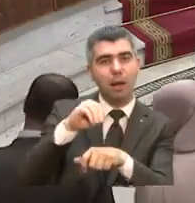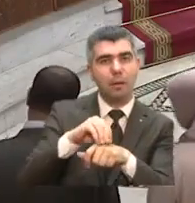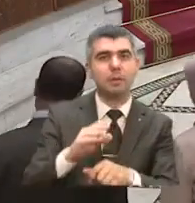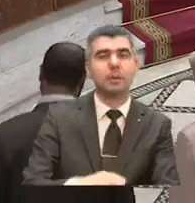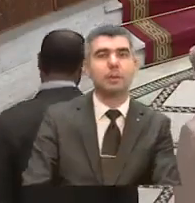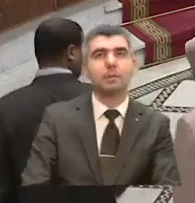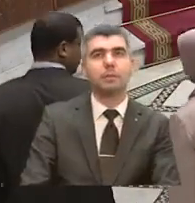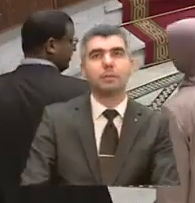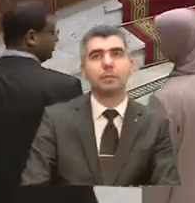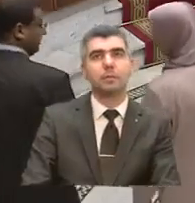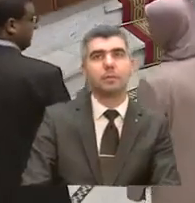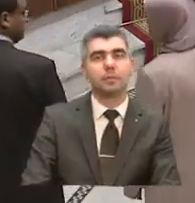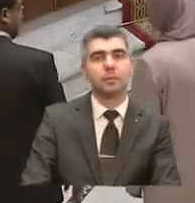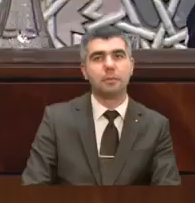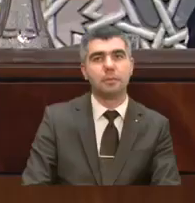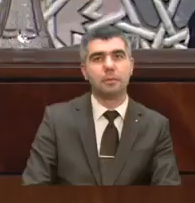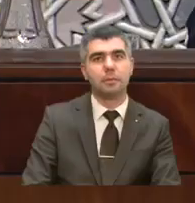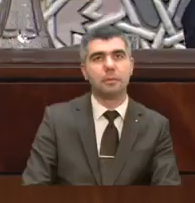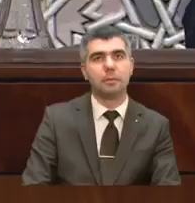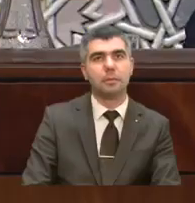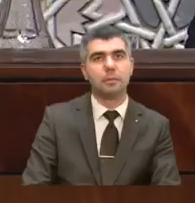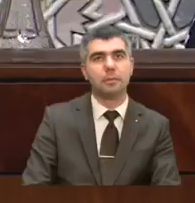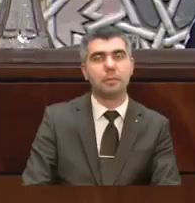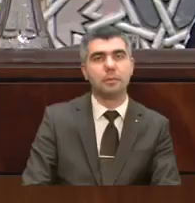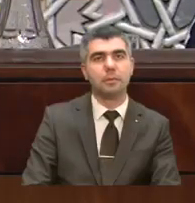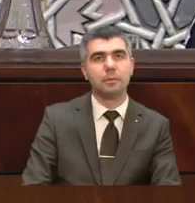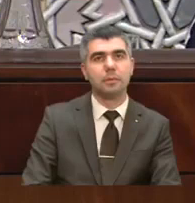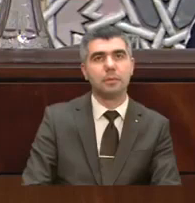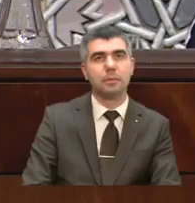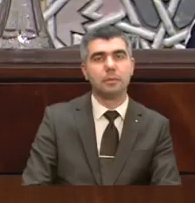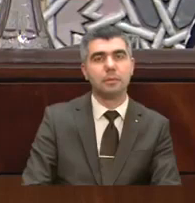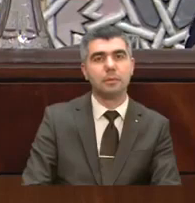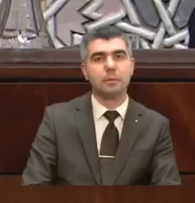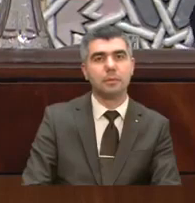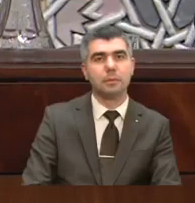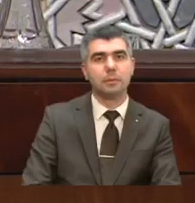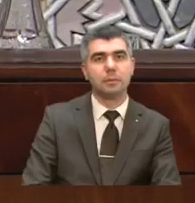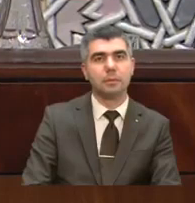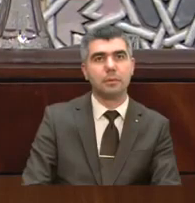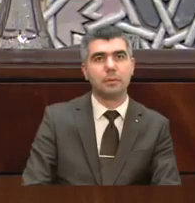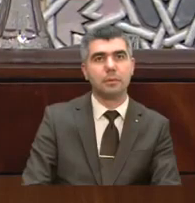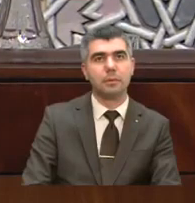الحركي، تفضل سيد نائب.